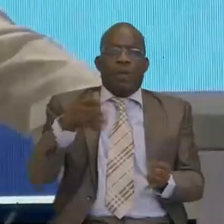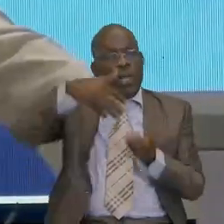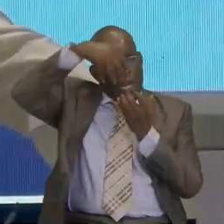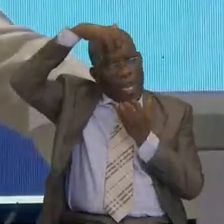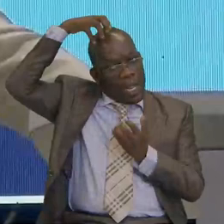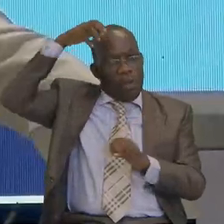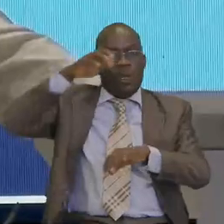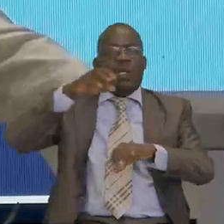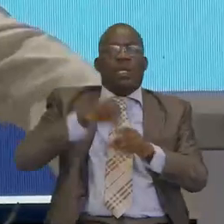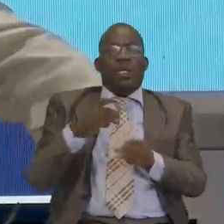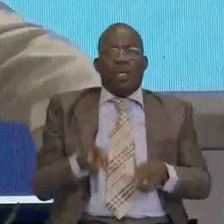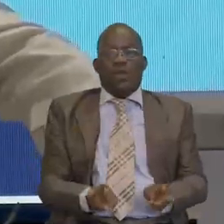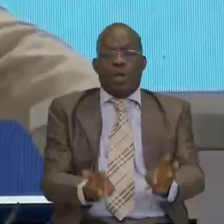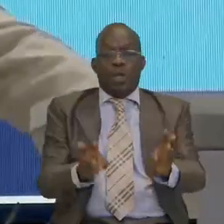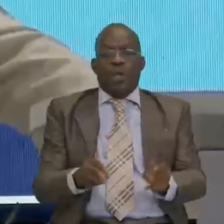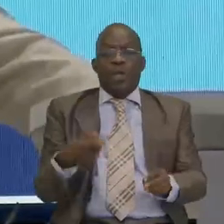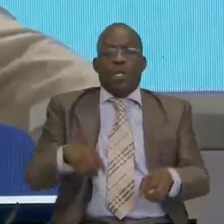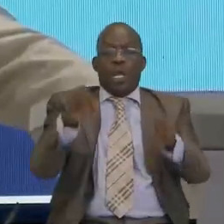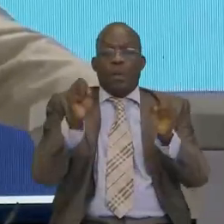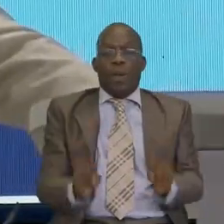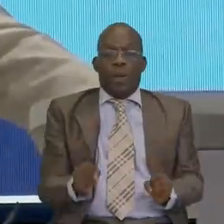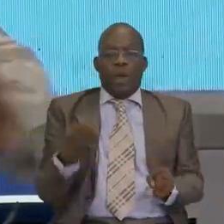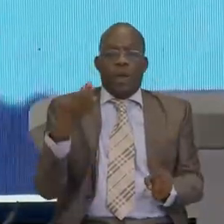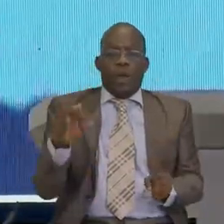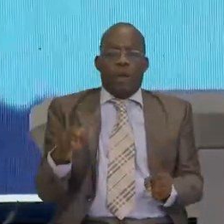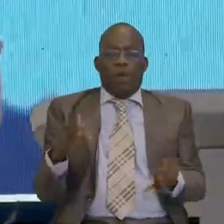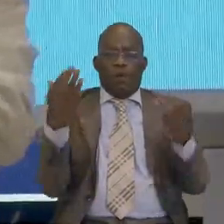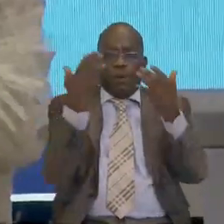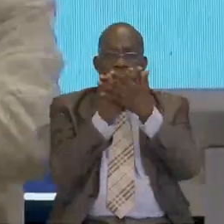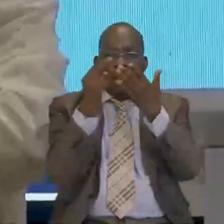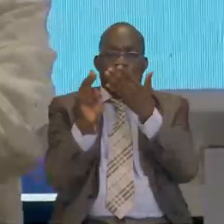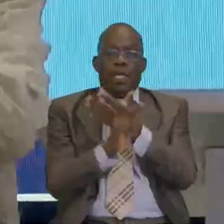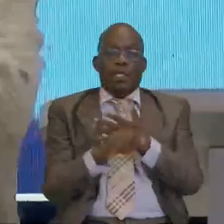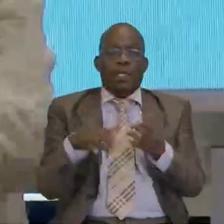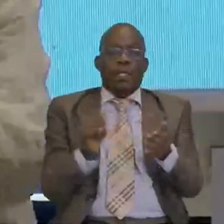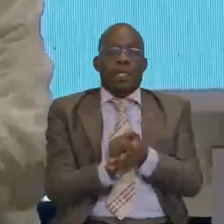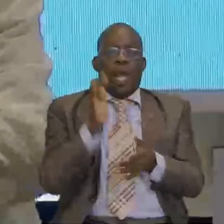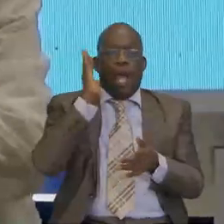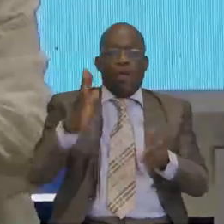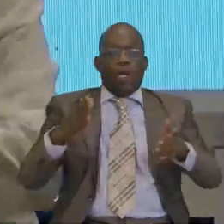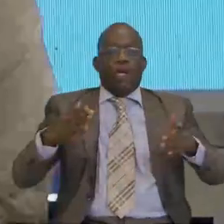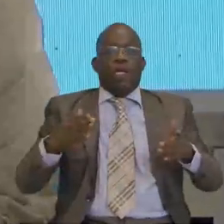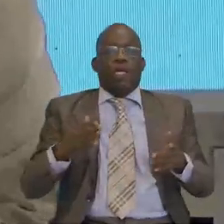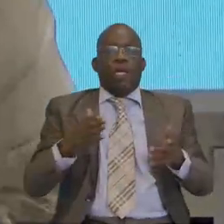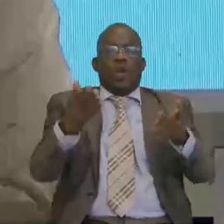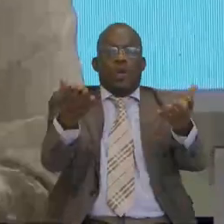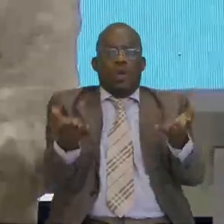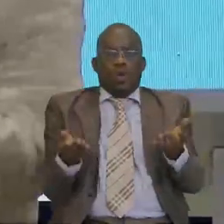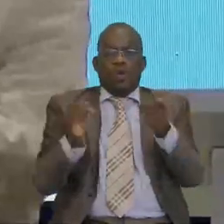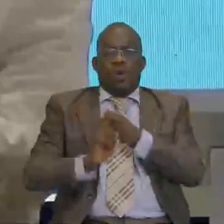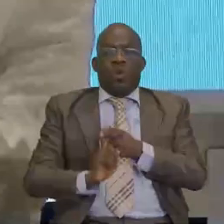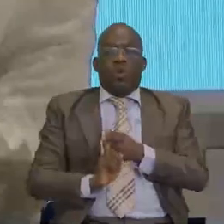lions sur ton chemin. La puissance des ténèbres qui essayeront donc de